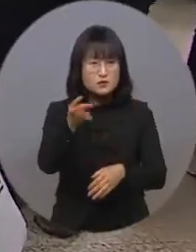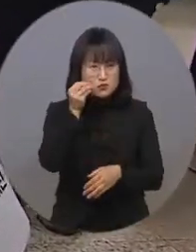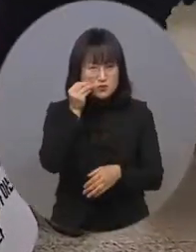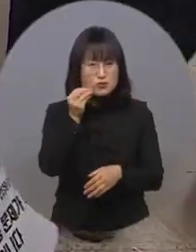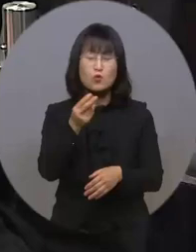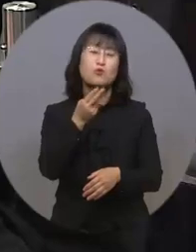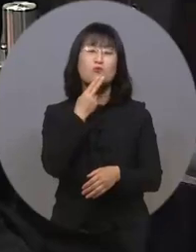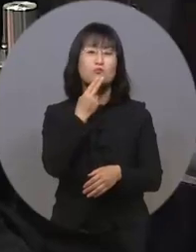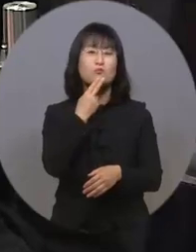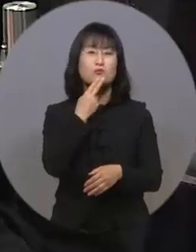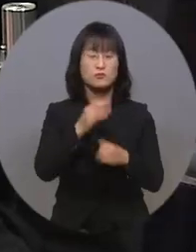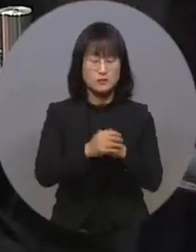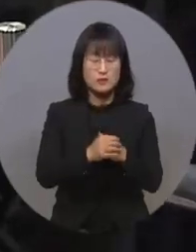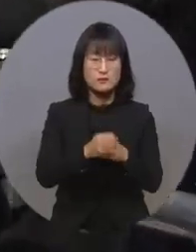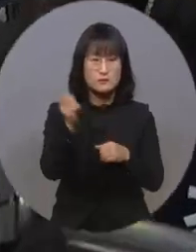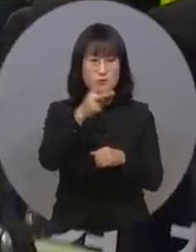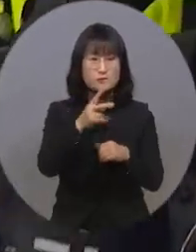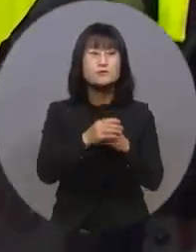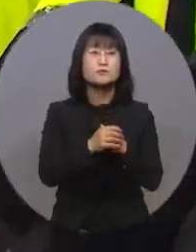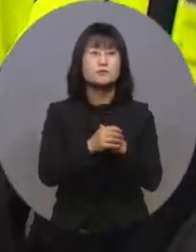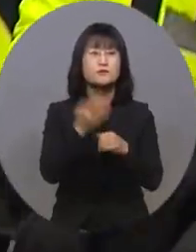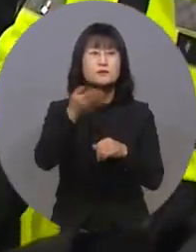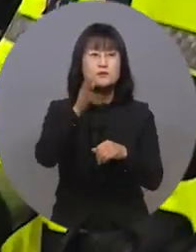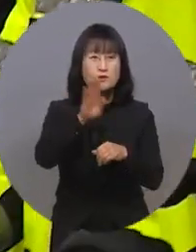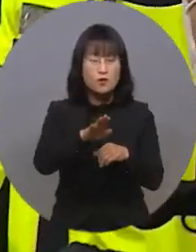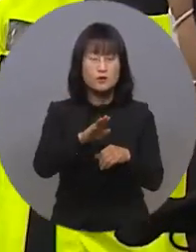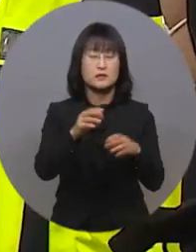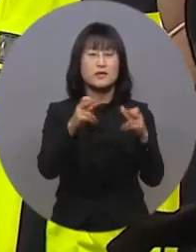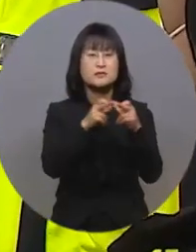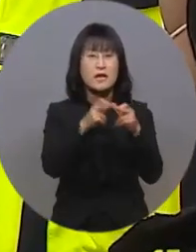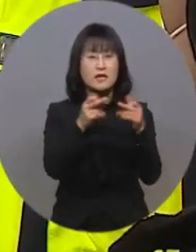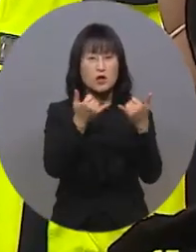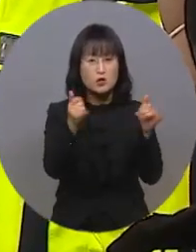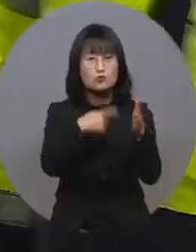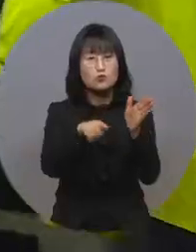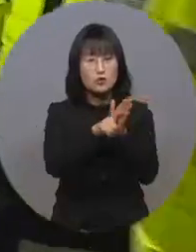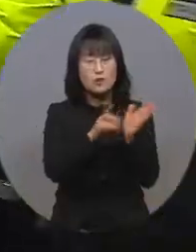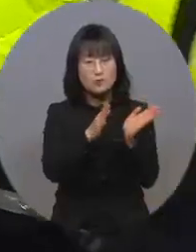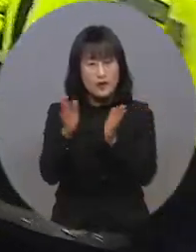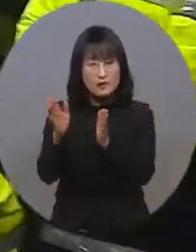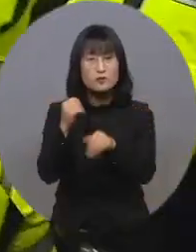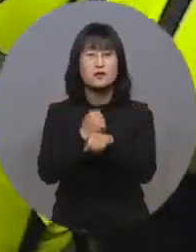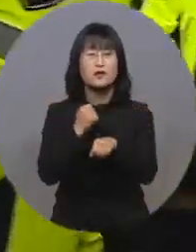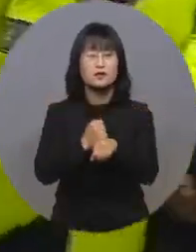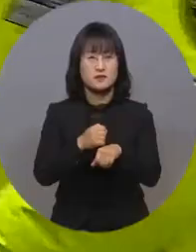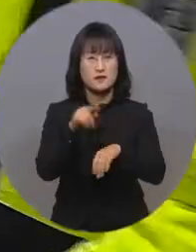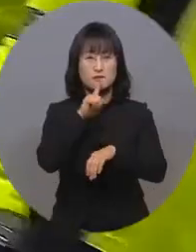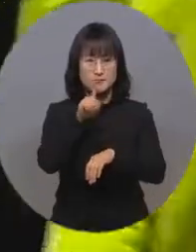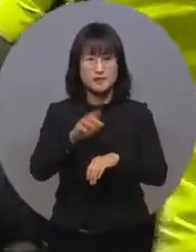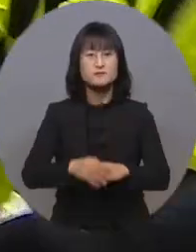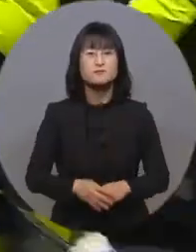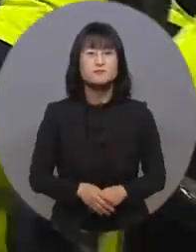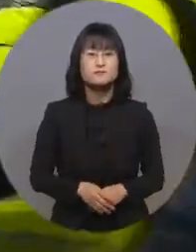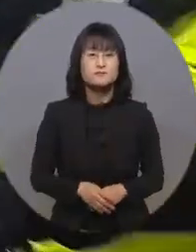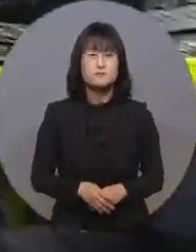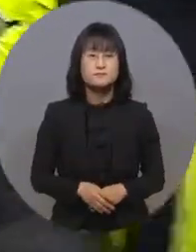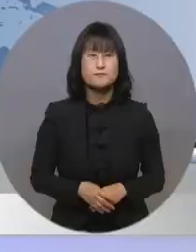위해 내년까지 인력 일동선을 100% 확보할 방침입니다. 복지TV 뉴스 박순종입니다.